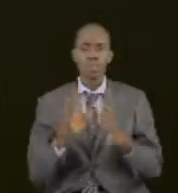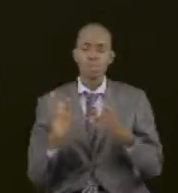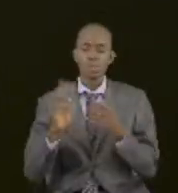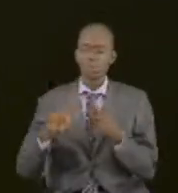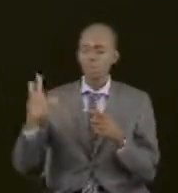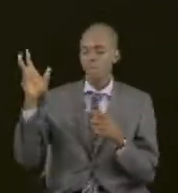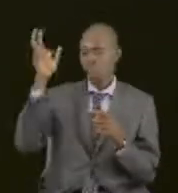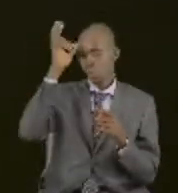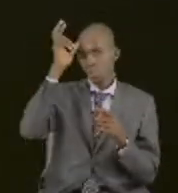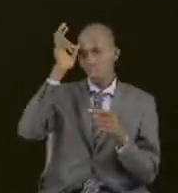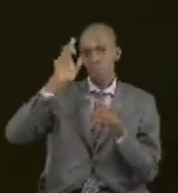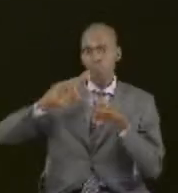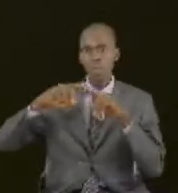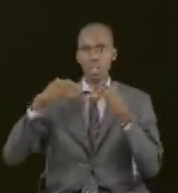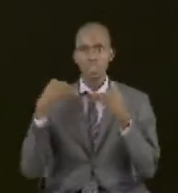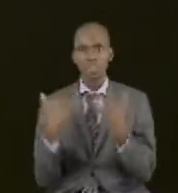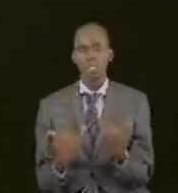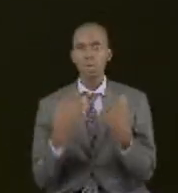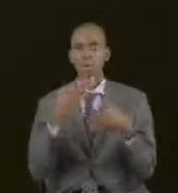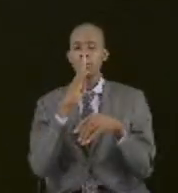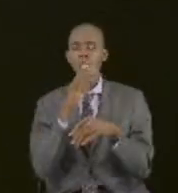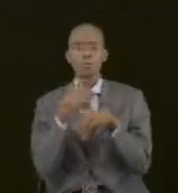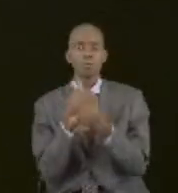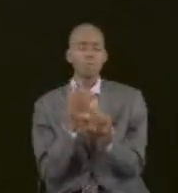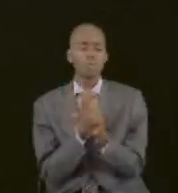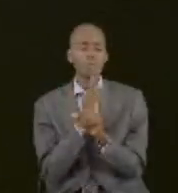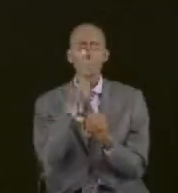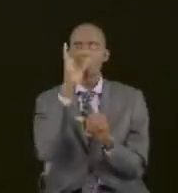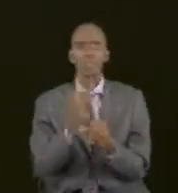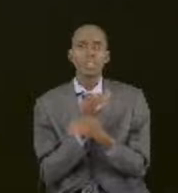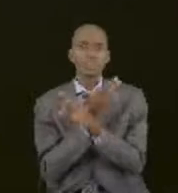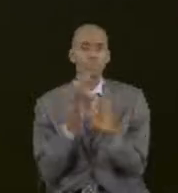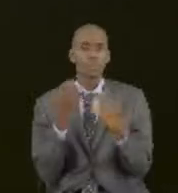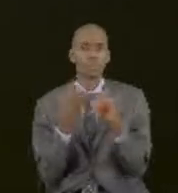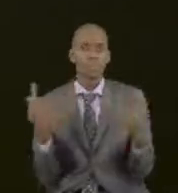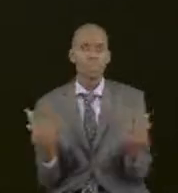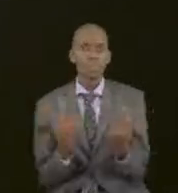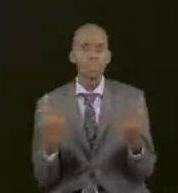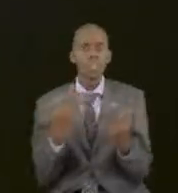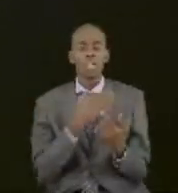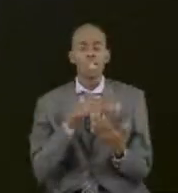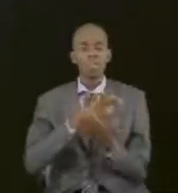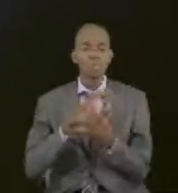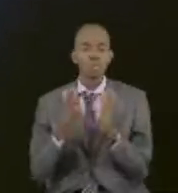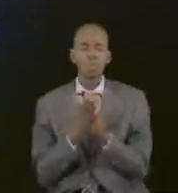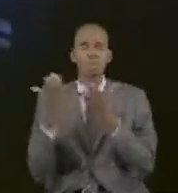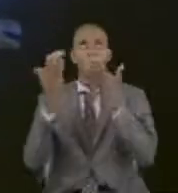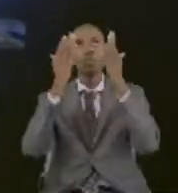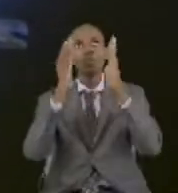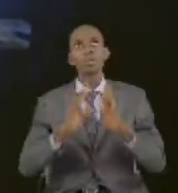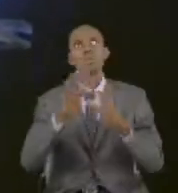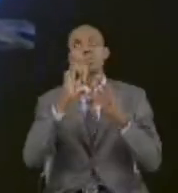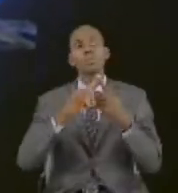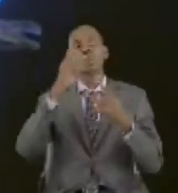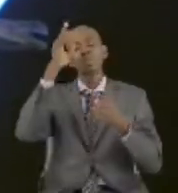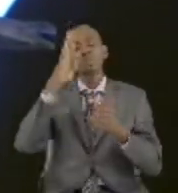de Satan, mais maintenant, étant affranchi du péché, est devenu esclave de Dieu,